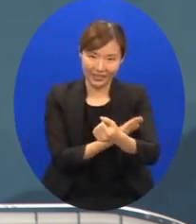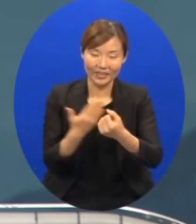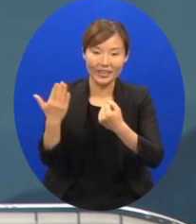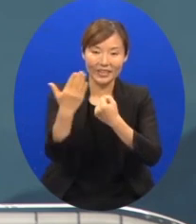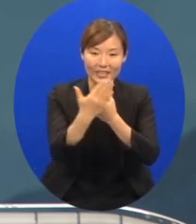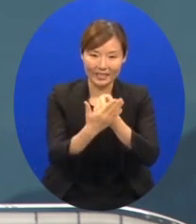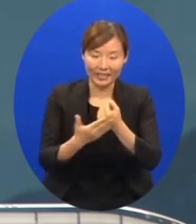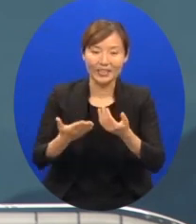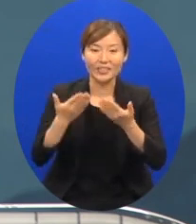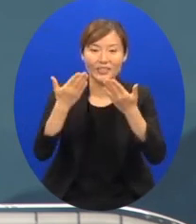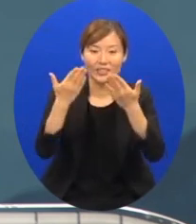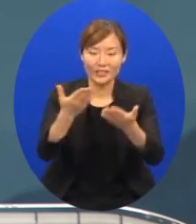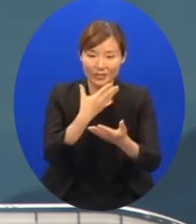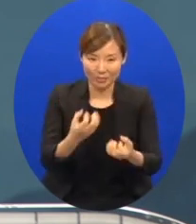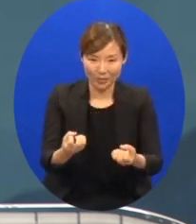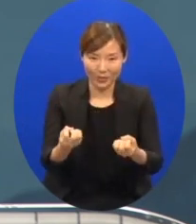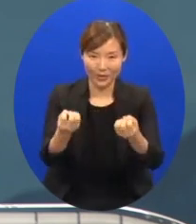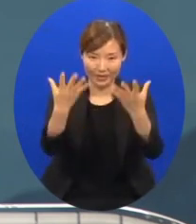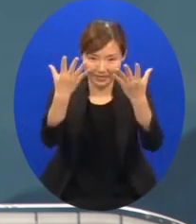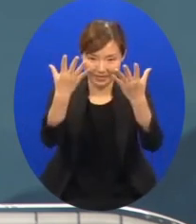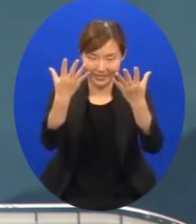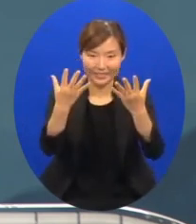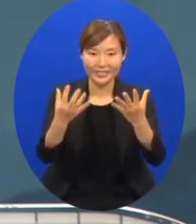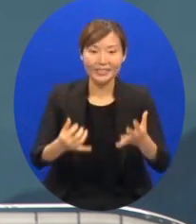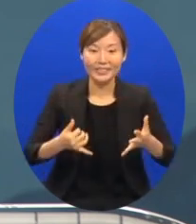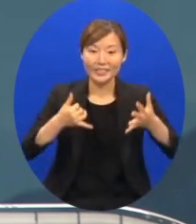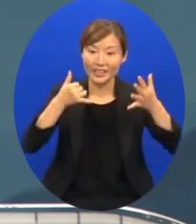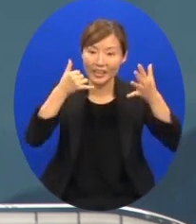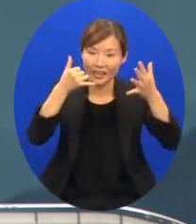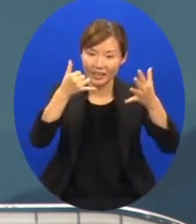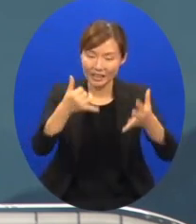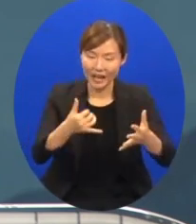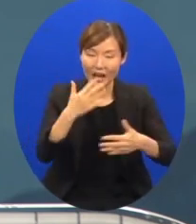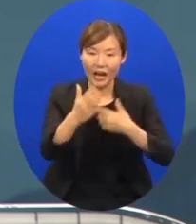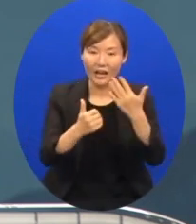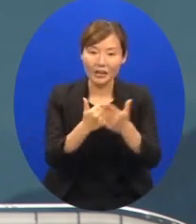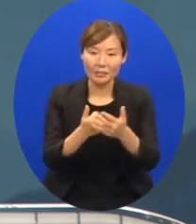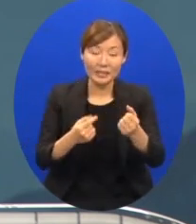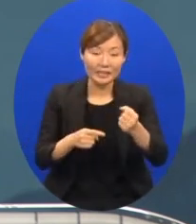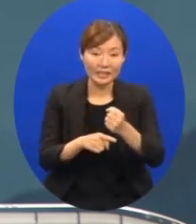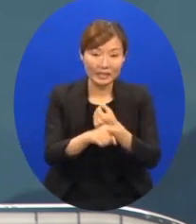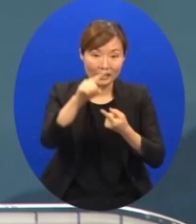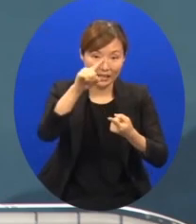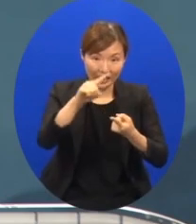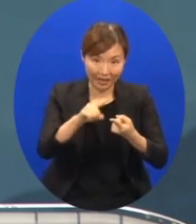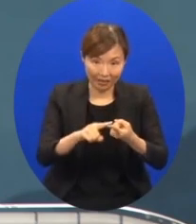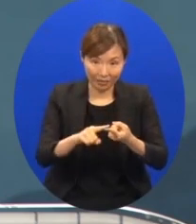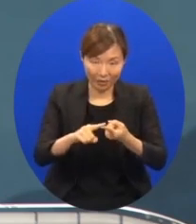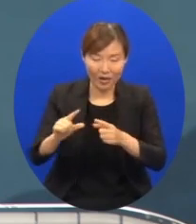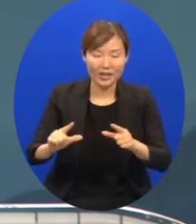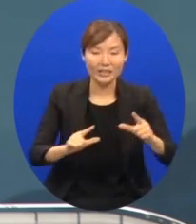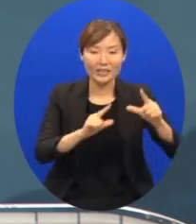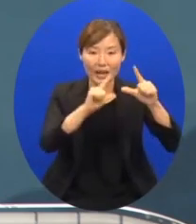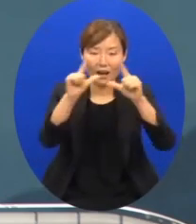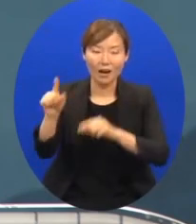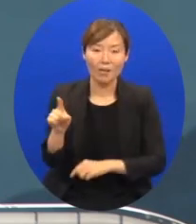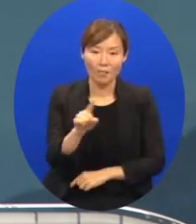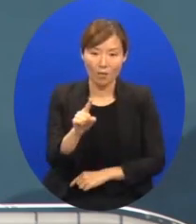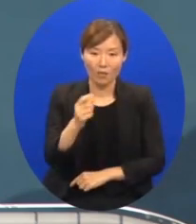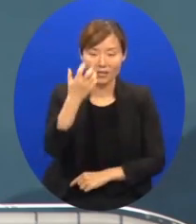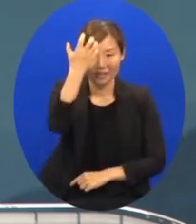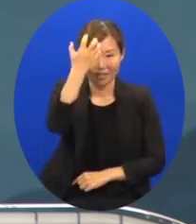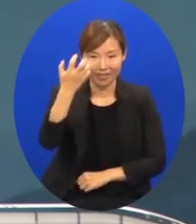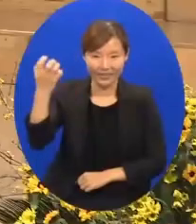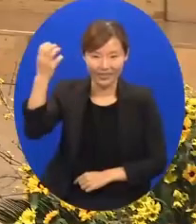축복합니다 우리가 이 세상을 하나님의 뜻대로 살 수 있는 힘은 오직 성령의 능력으로만 우리에게